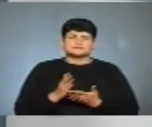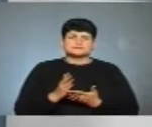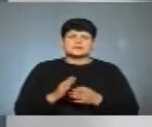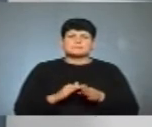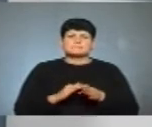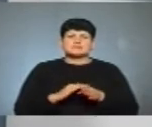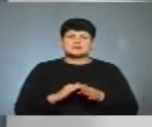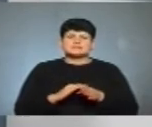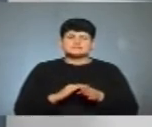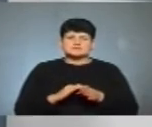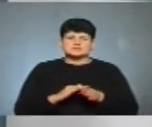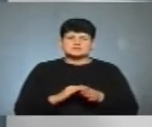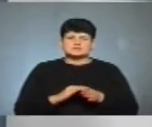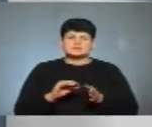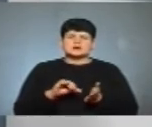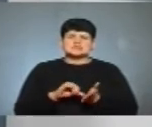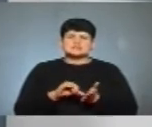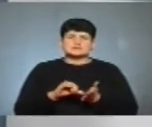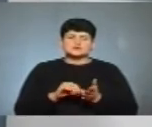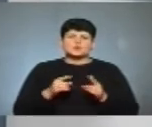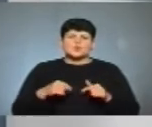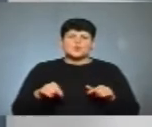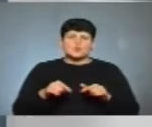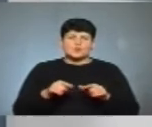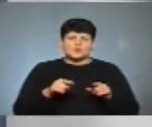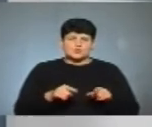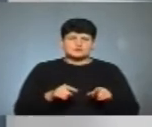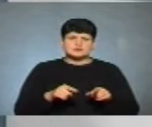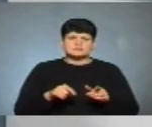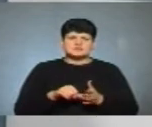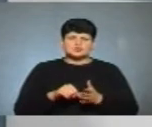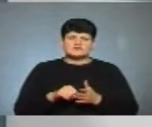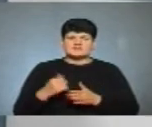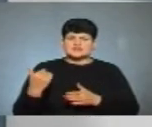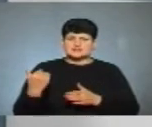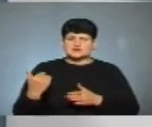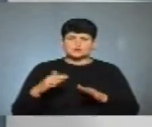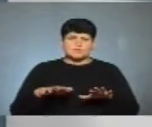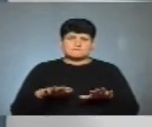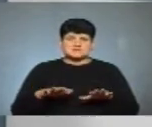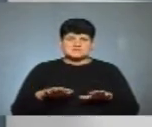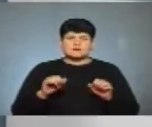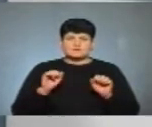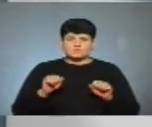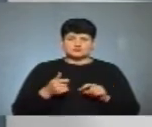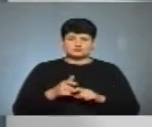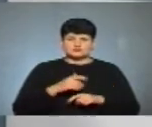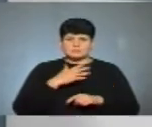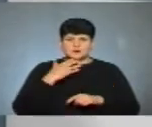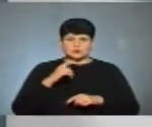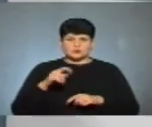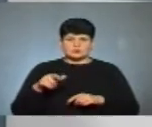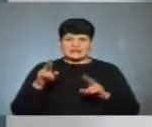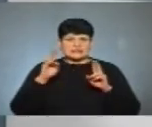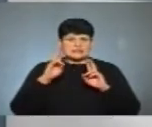прізвище назвати, хто в представницькому органу є присутній від їхньої місцевості, може дуже багато людей там